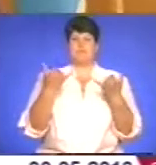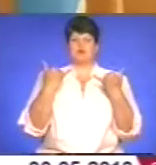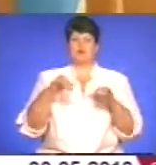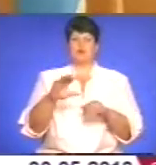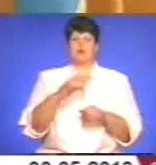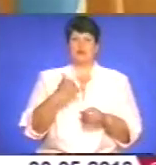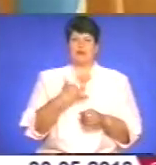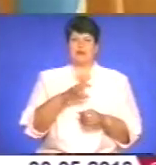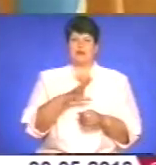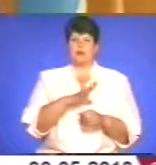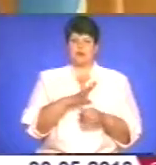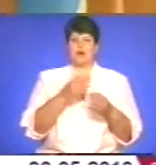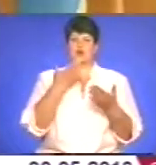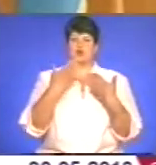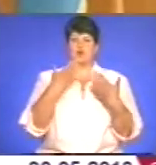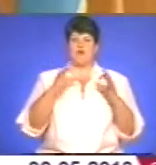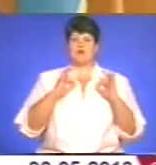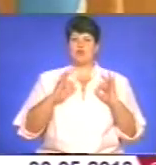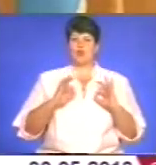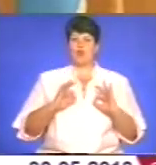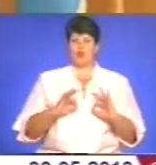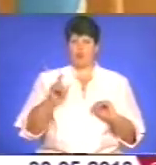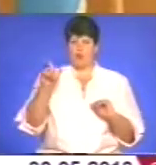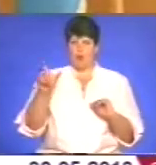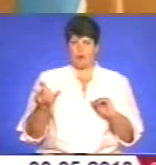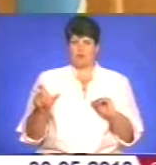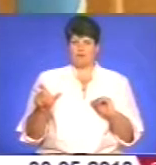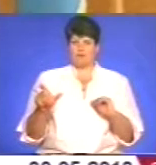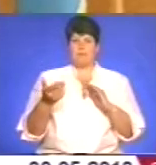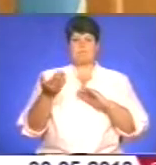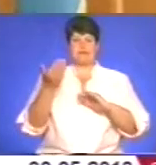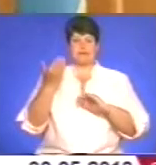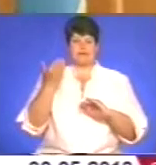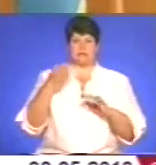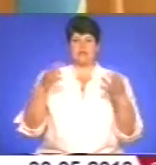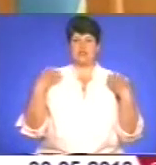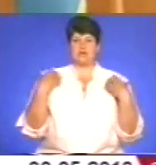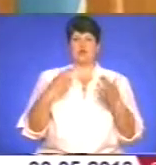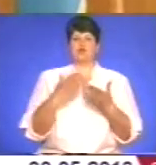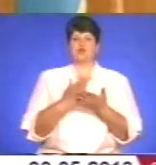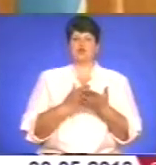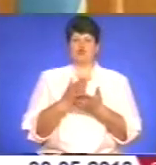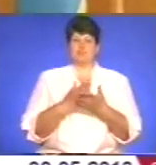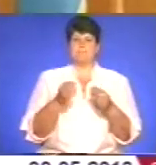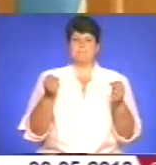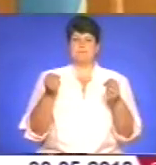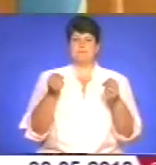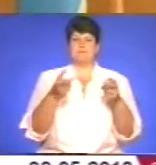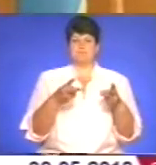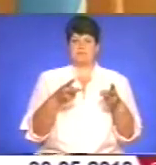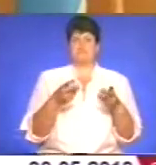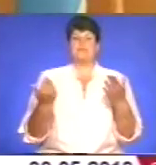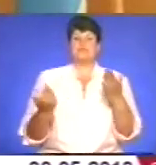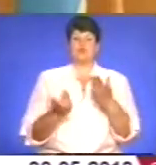розмова з прокурором, перед цим з новим начальником Служби безпеки до нас прийшов, досить такий професіонал, і з